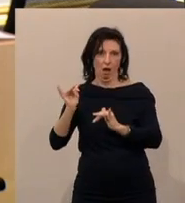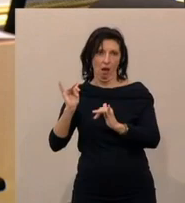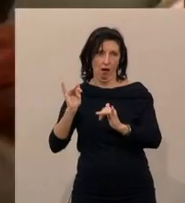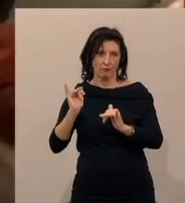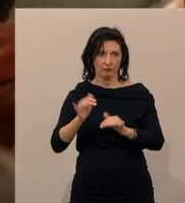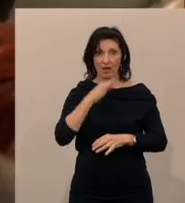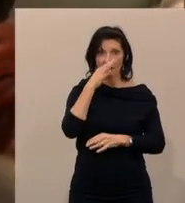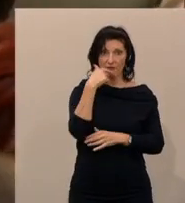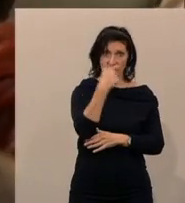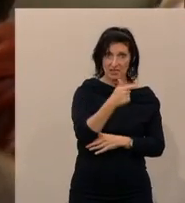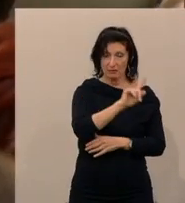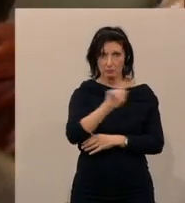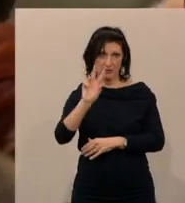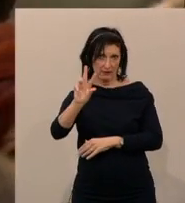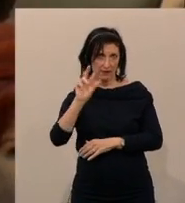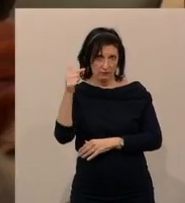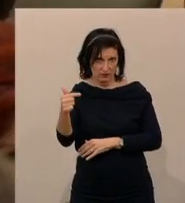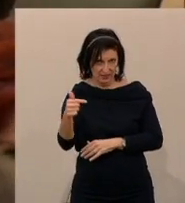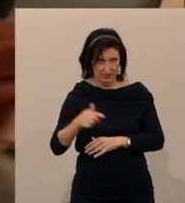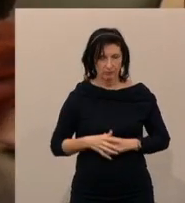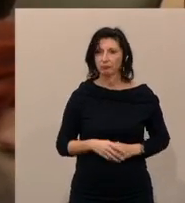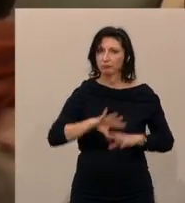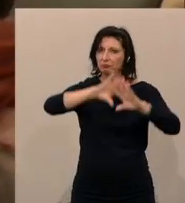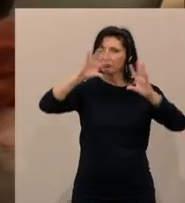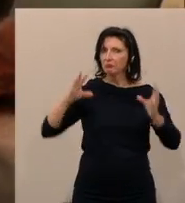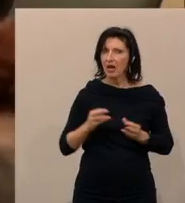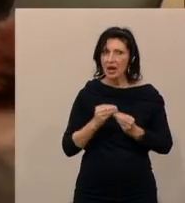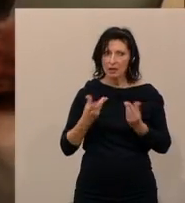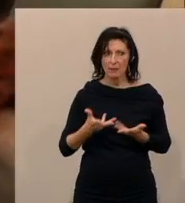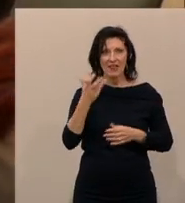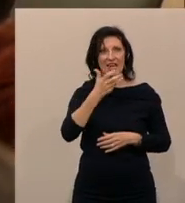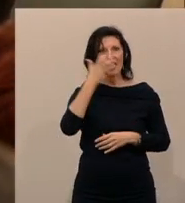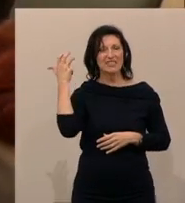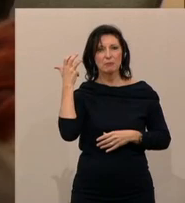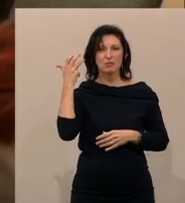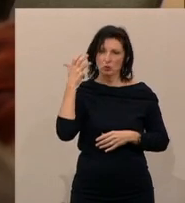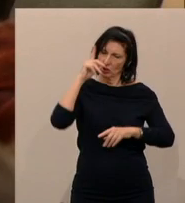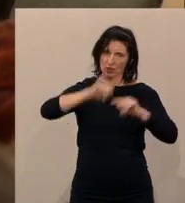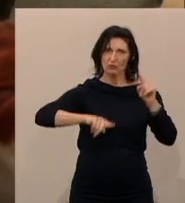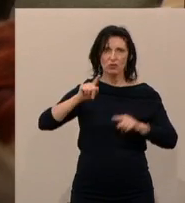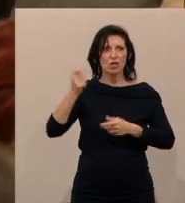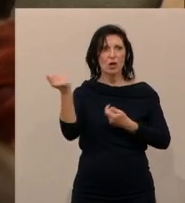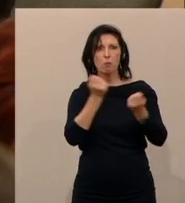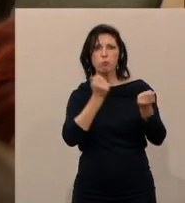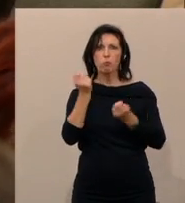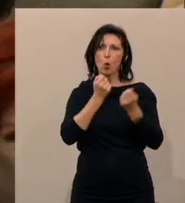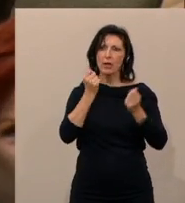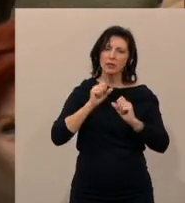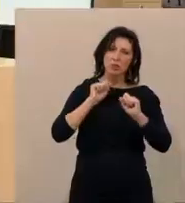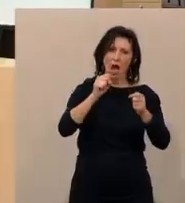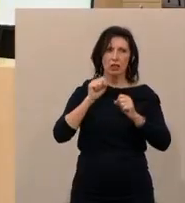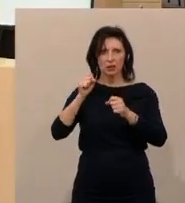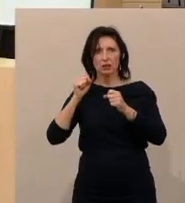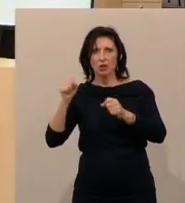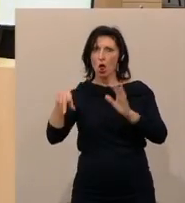den Fragen 20 bis 23. Allgemein werden unter Extremismus verschiedene politische Bestrebungen, die sich offen gegen die